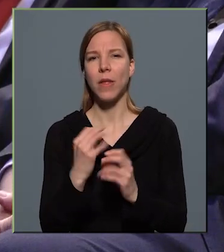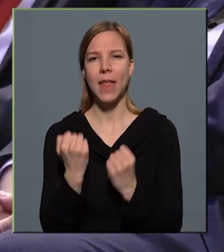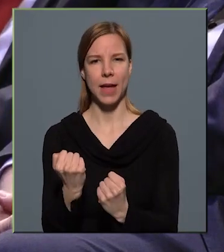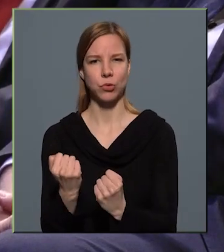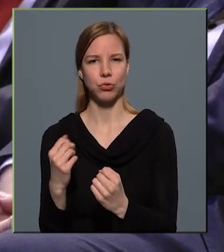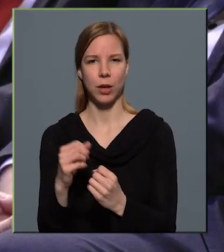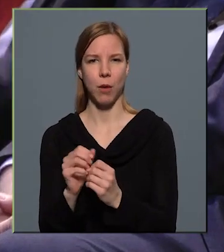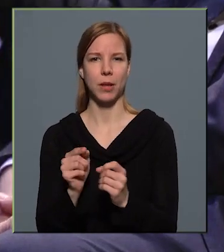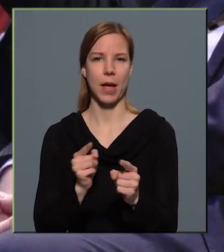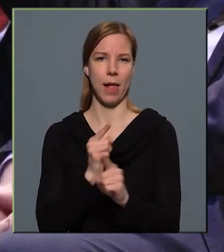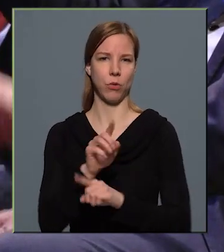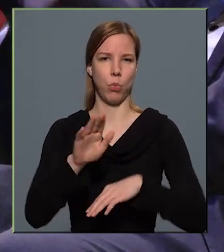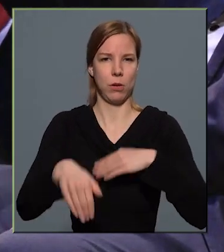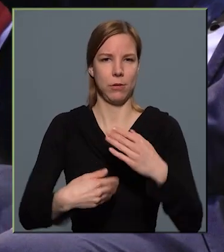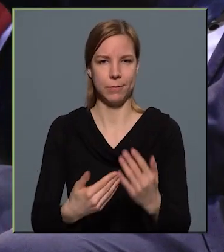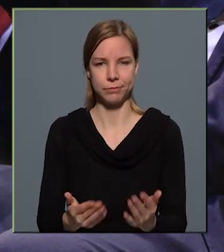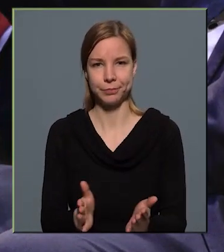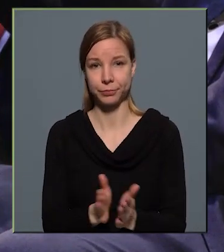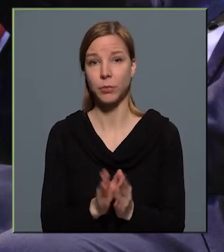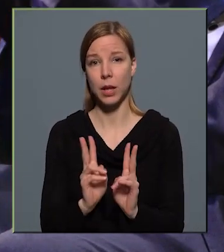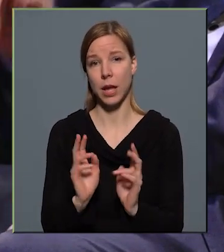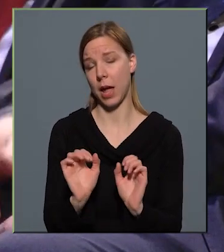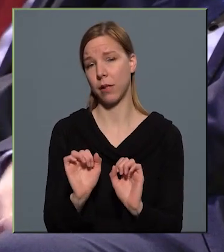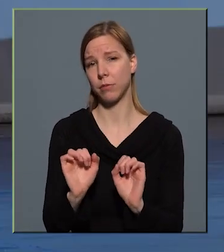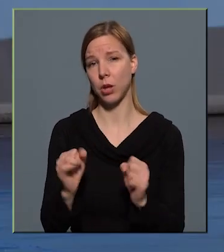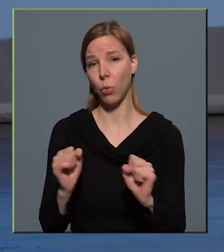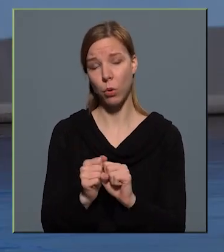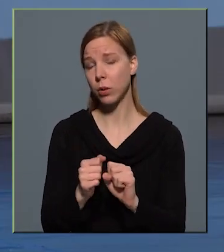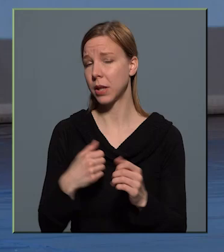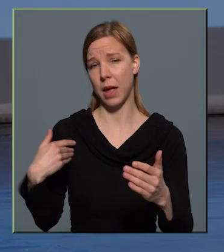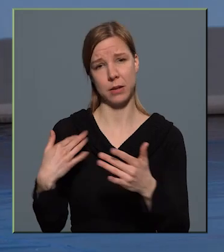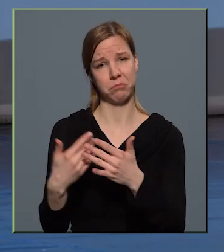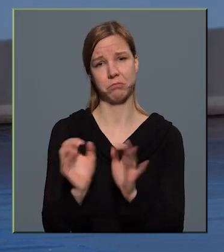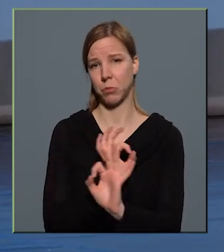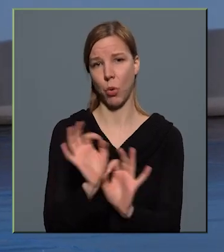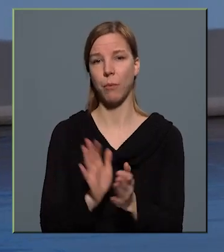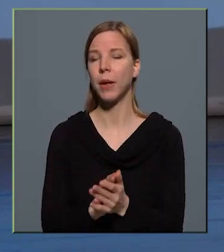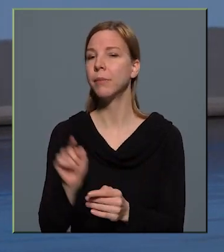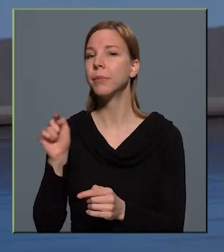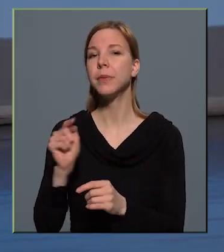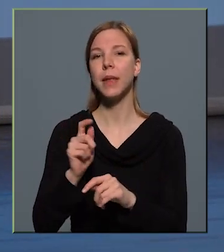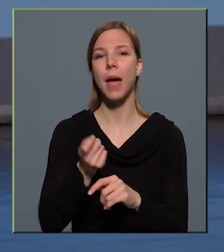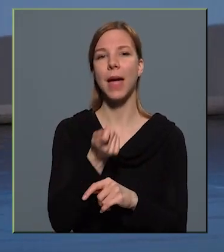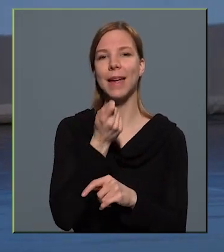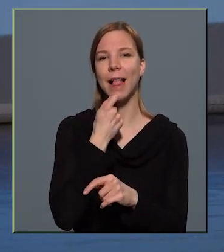úgyhogy ezt gyakorolni kell még, de lekopogom, eddig jól ment. Az élelmiszermérnök